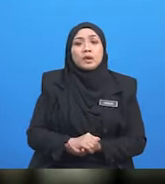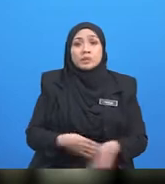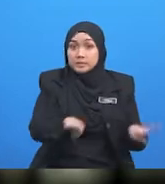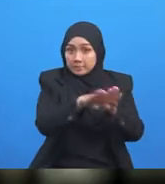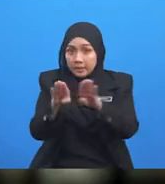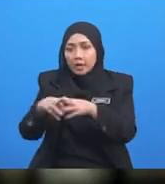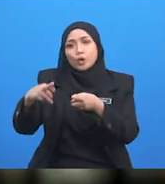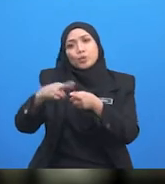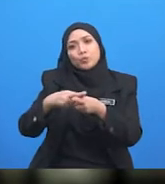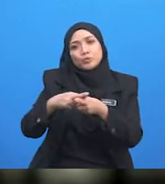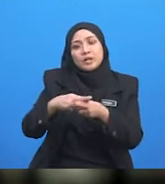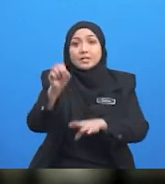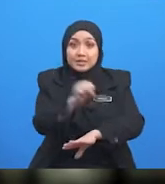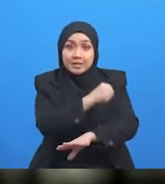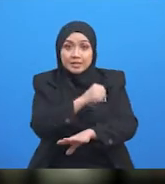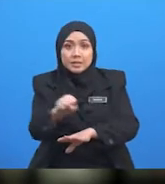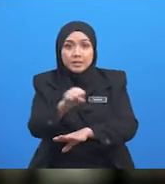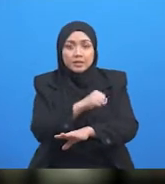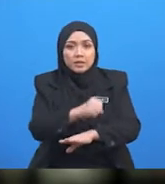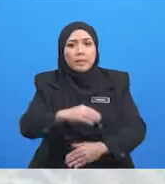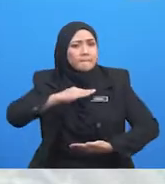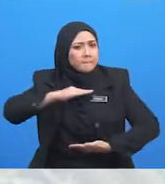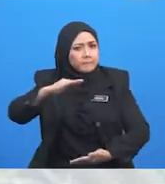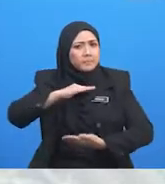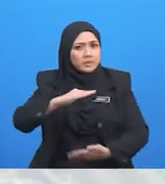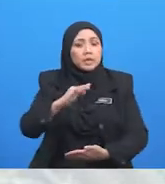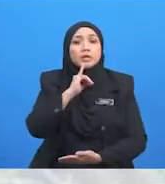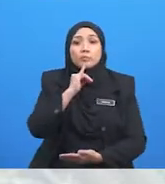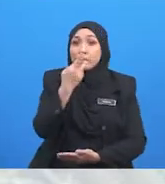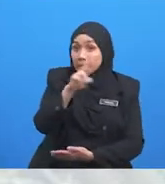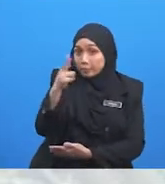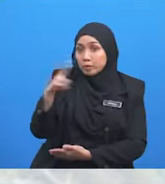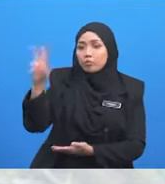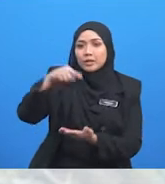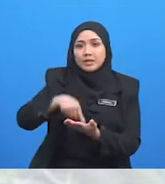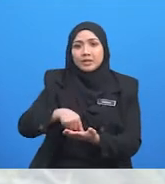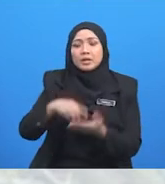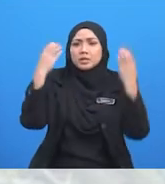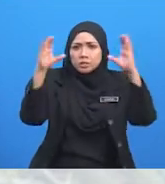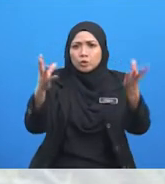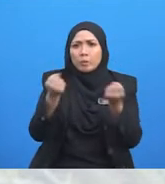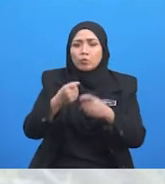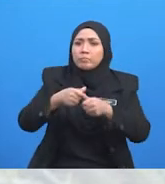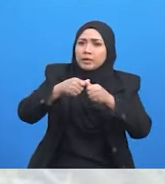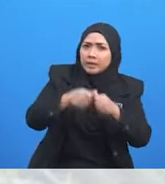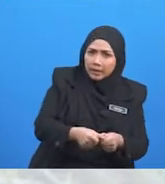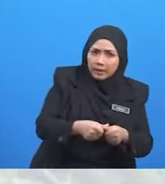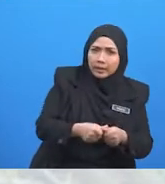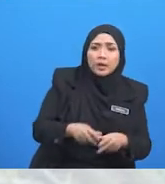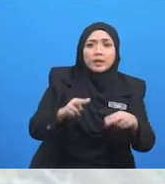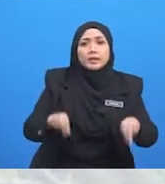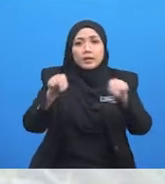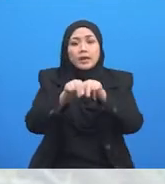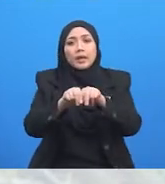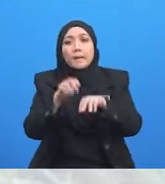Sebagai rumusan sajak pesan ibu beribu-ribu ini, cikgu ingin menekankan nilai